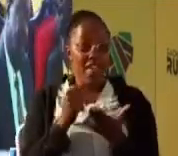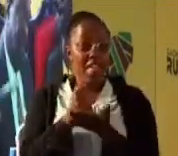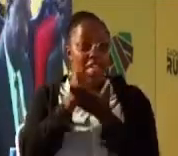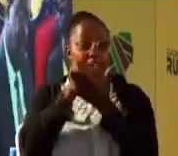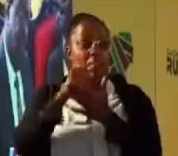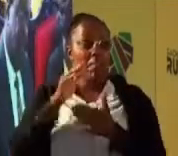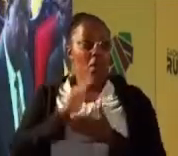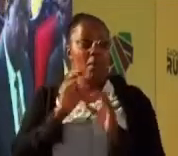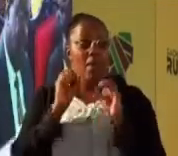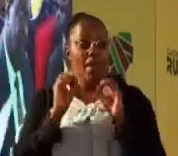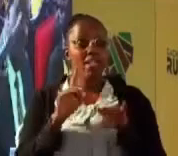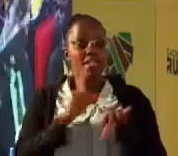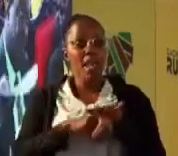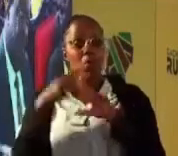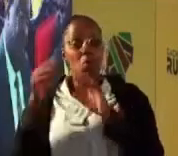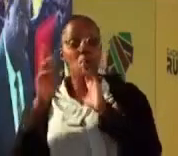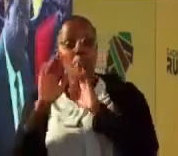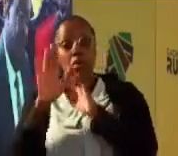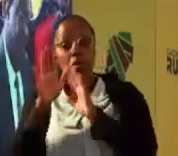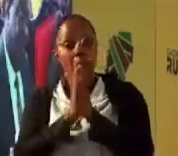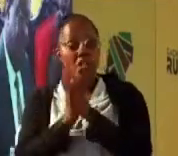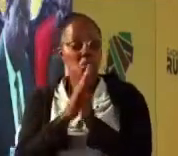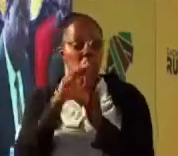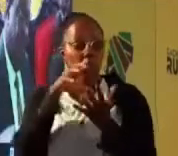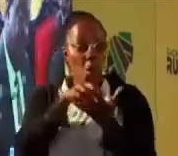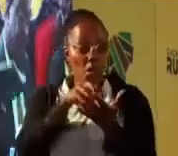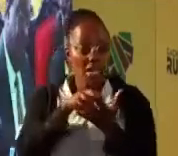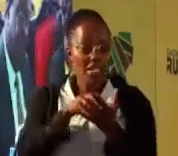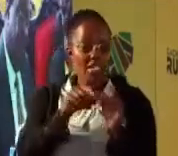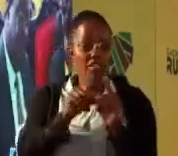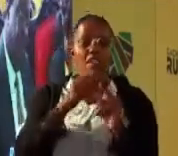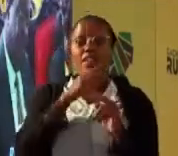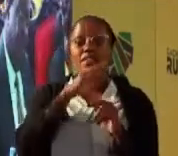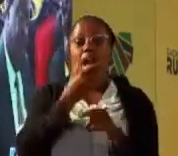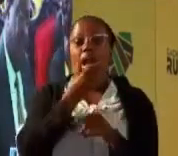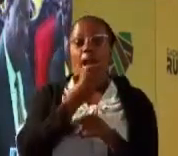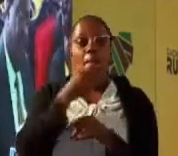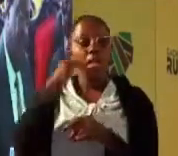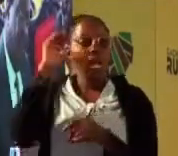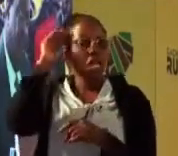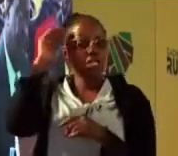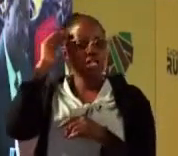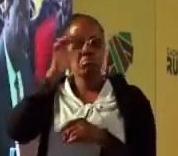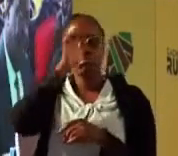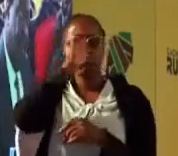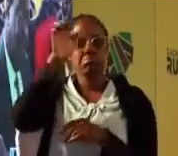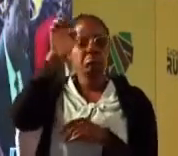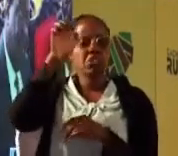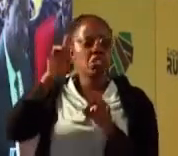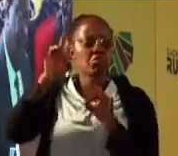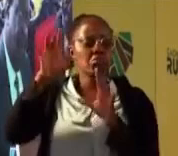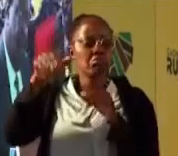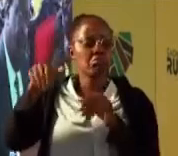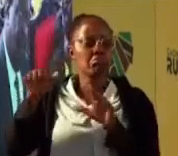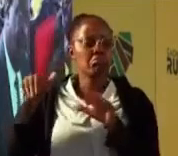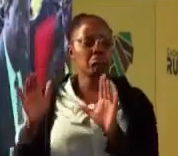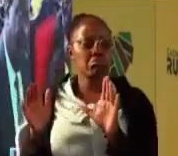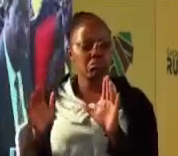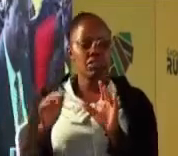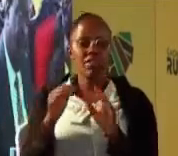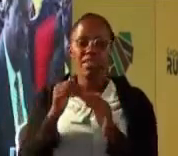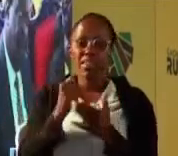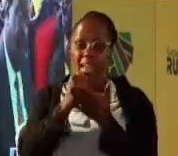haisaidii wamama. Ukienda kusema mambo yako, kama ni mwanaume anasikiza, anapuuzilia. Hakuna